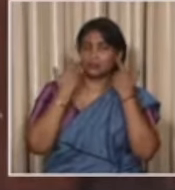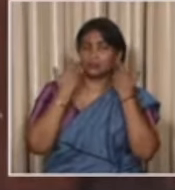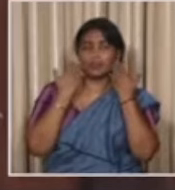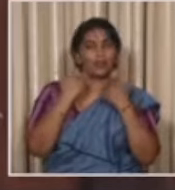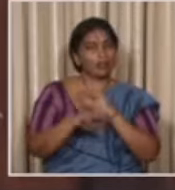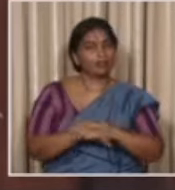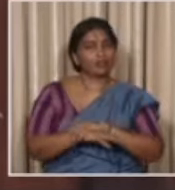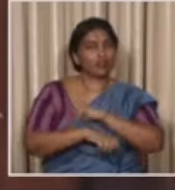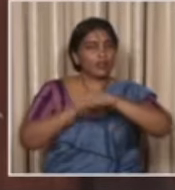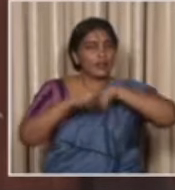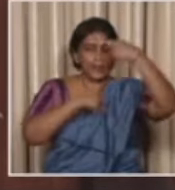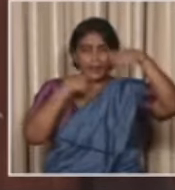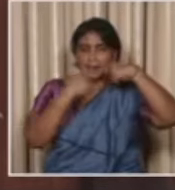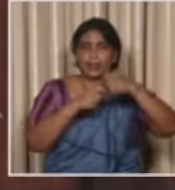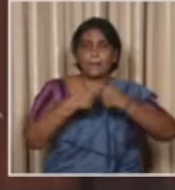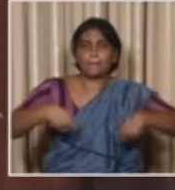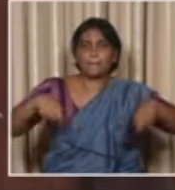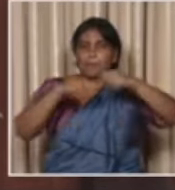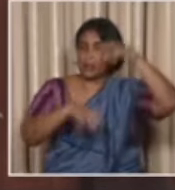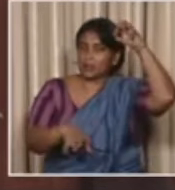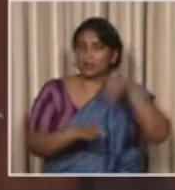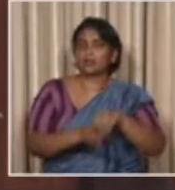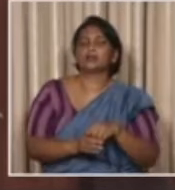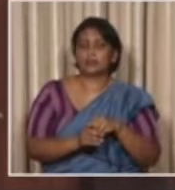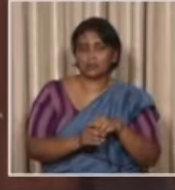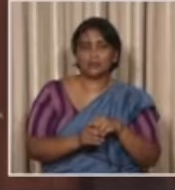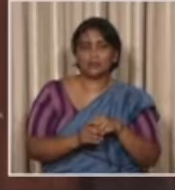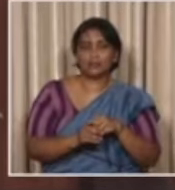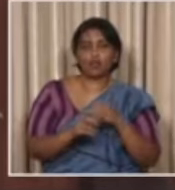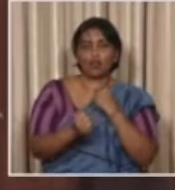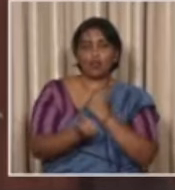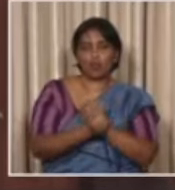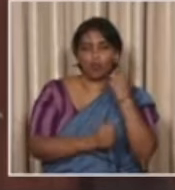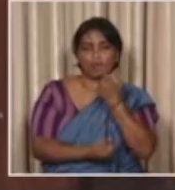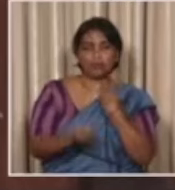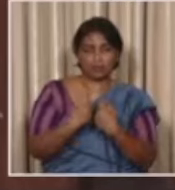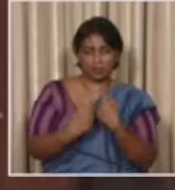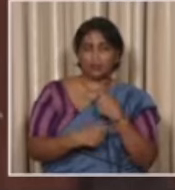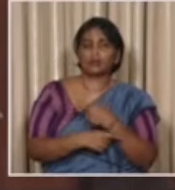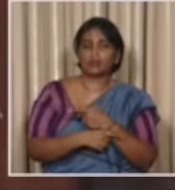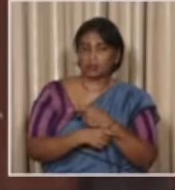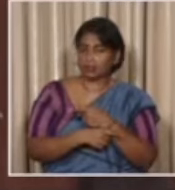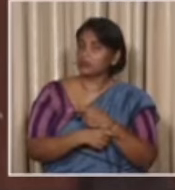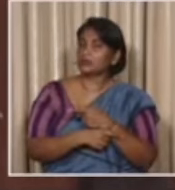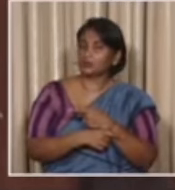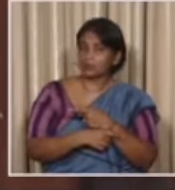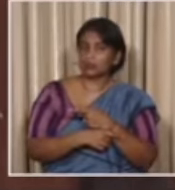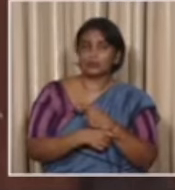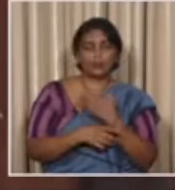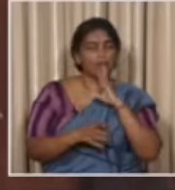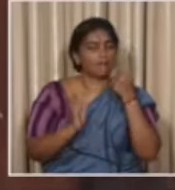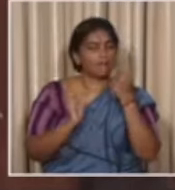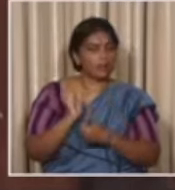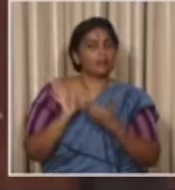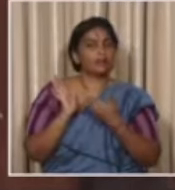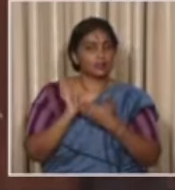කට අත් ඔක්කොම ගැට ගහලා පොහොර මල්ලක දාලා මෙන්න මේ තියෙන ඒ අවස්ථාවේ පොලිසිය කට්ටිය ගිහිල්ලා බලනවා. මේ ඉතාමත්ම වැදගත් දෙයක්.